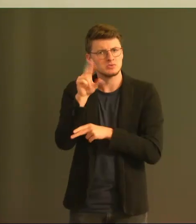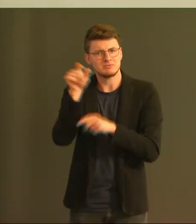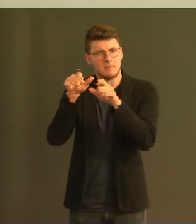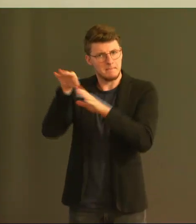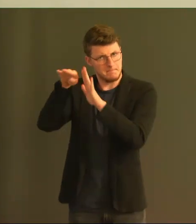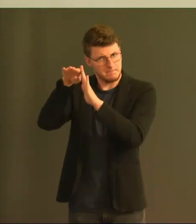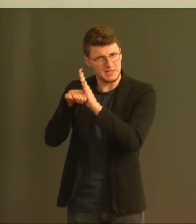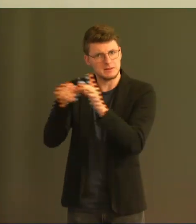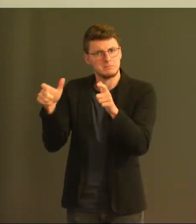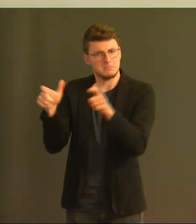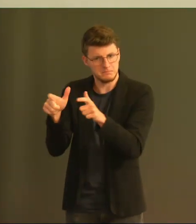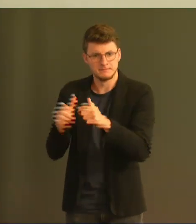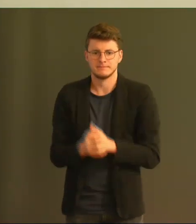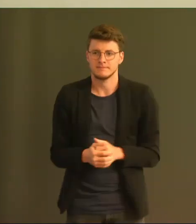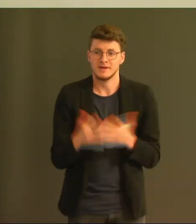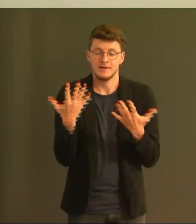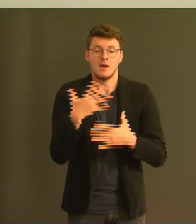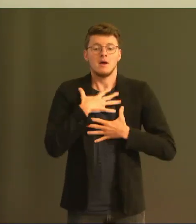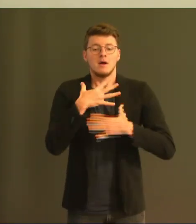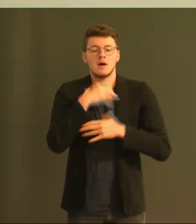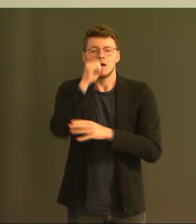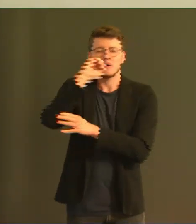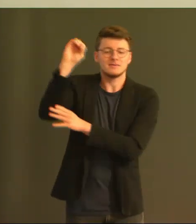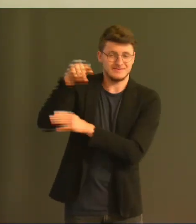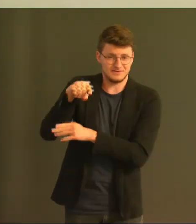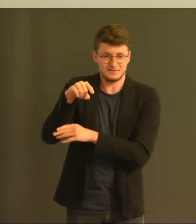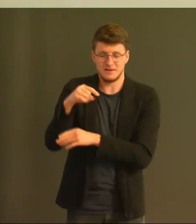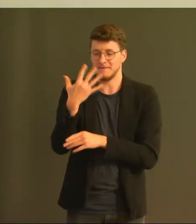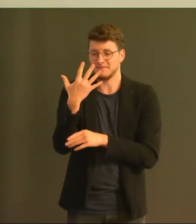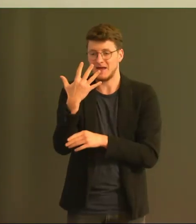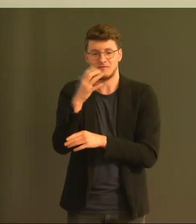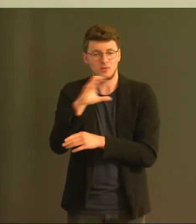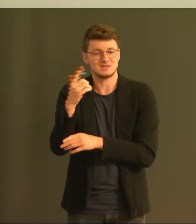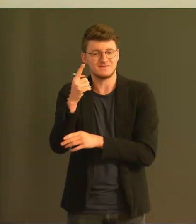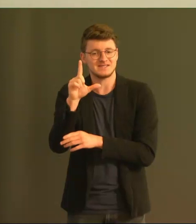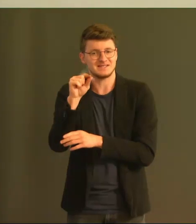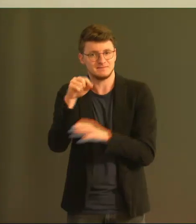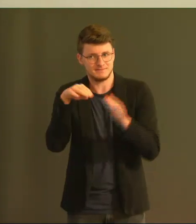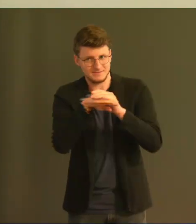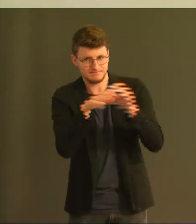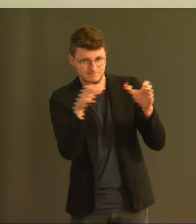inventing patiente un bourdon adopte un design d'aline guanzini